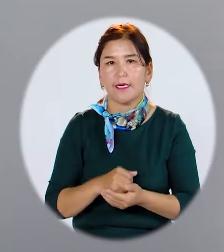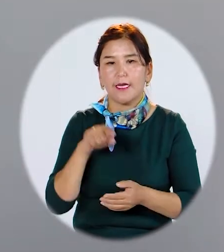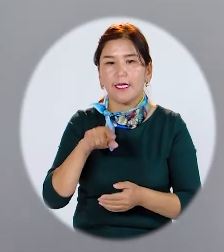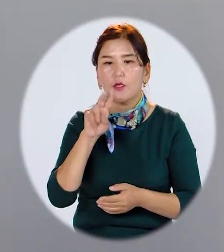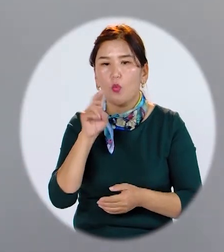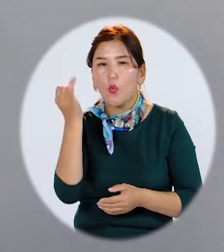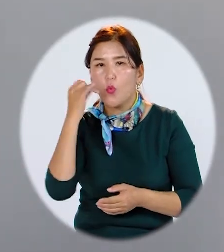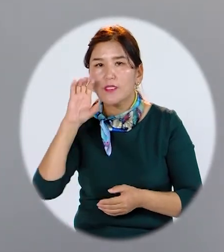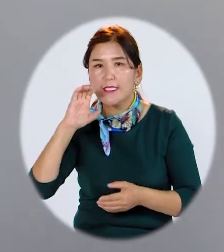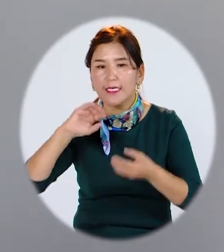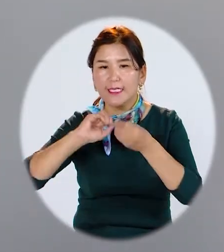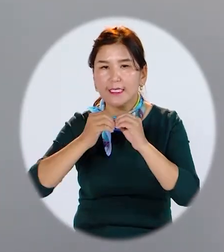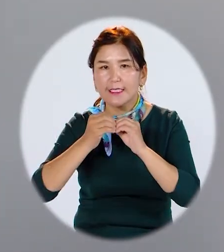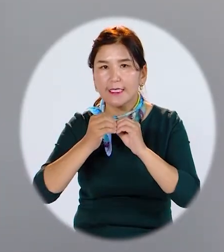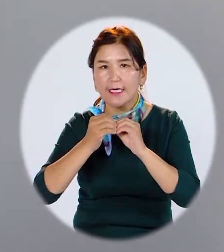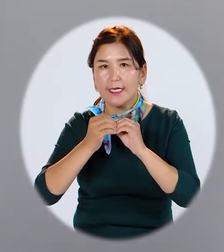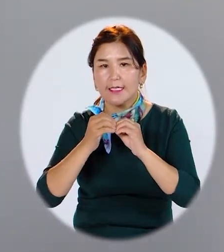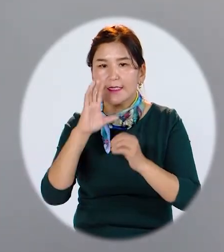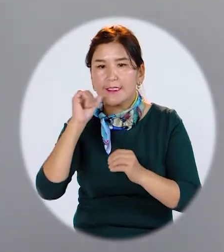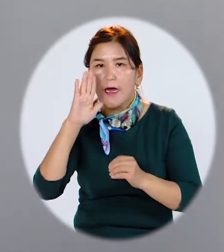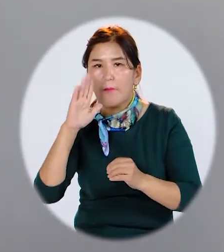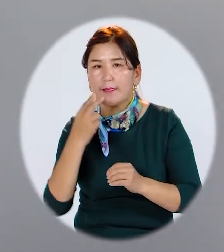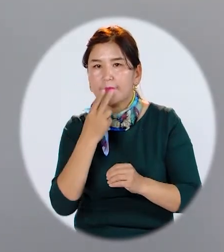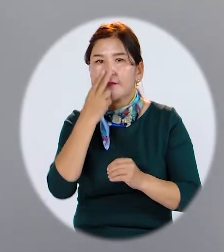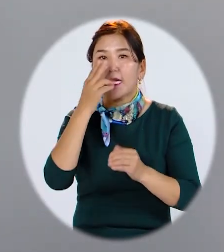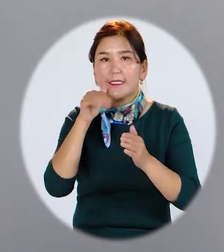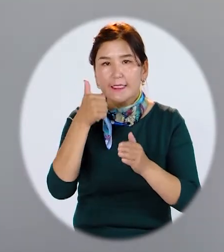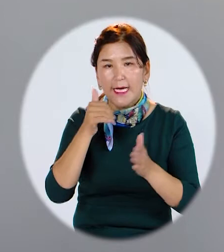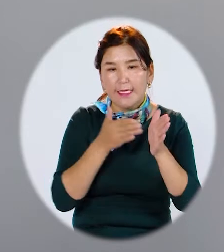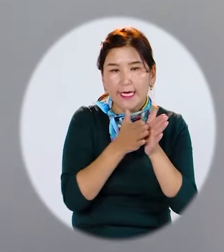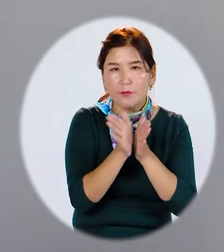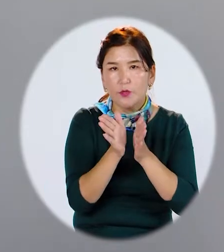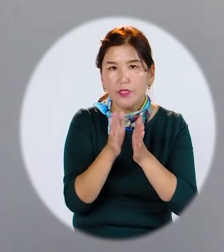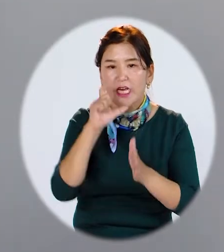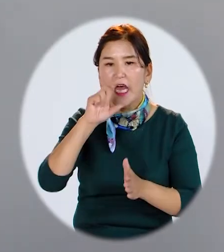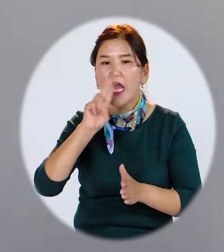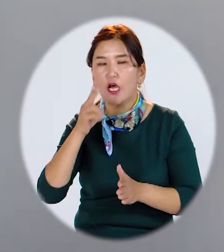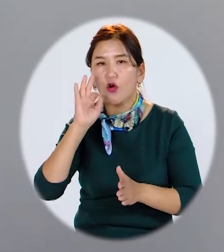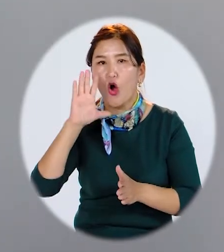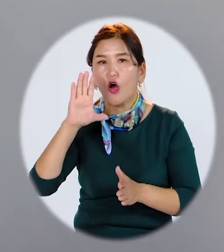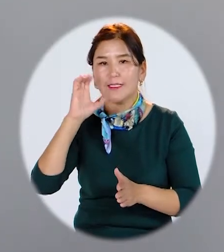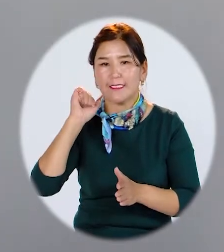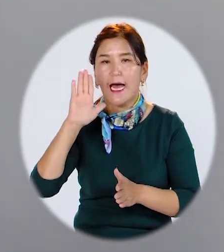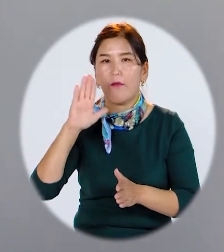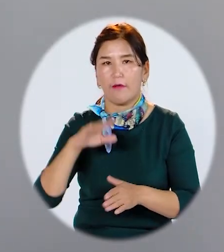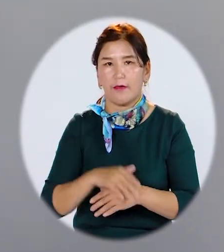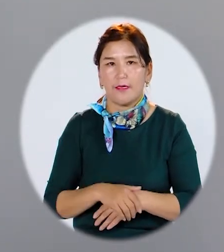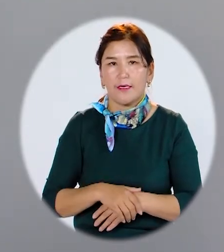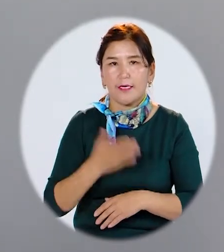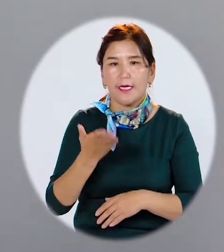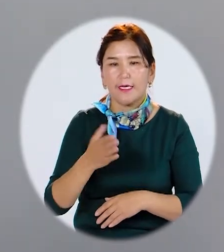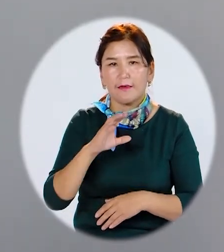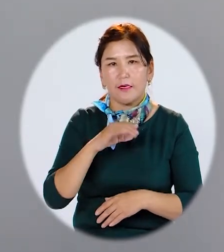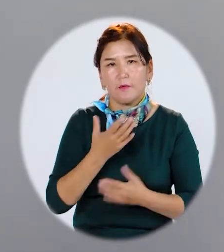нь агаар сайн нэвтрүүлдэг, бактери үржиж муудтдаггүй эко сав юм. Бид өнөөдөр янз бүрийн хонцор